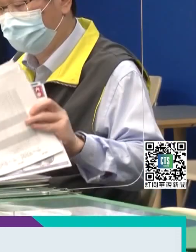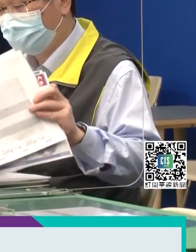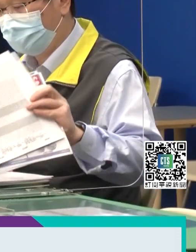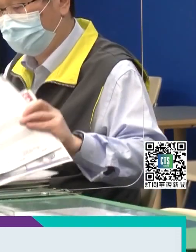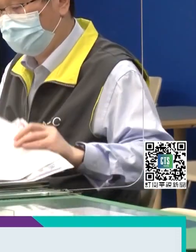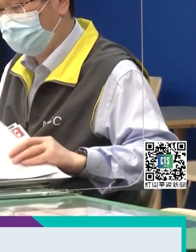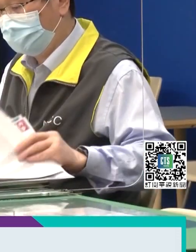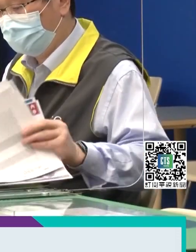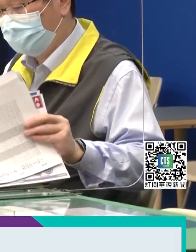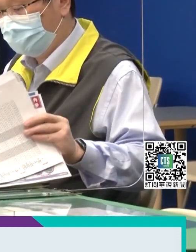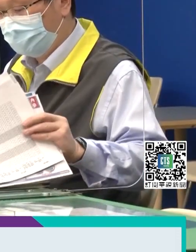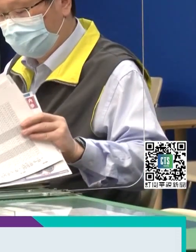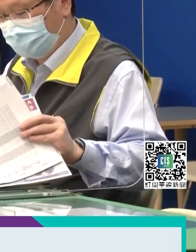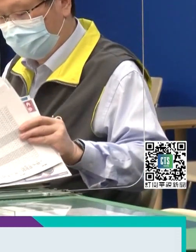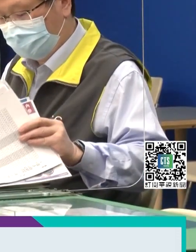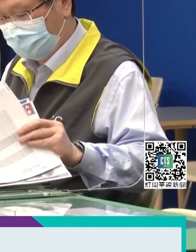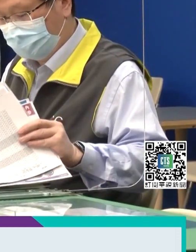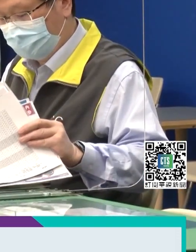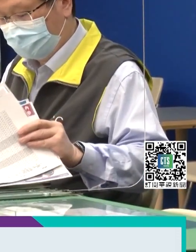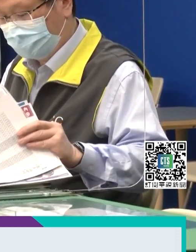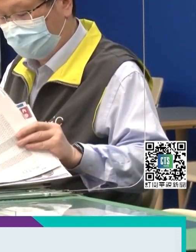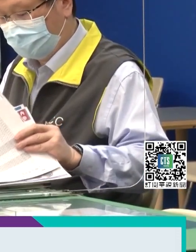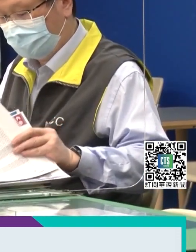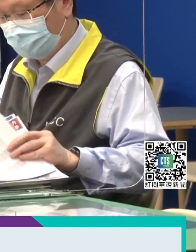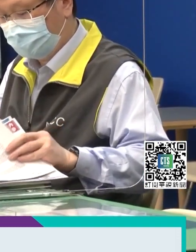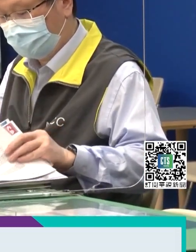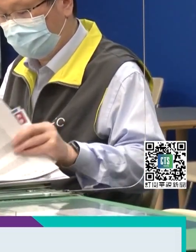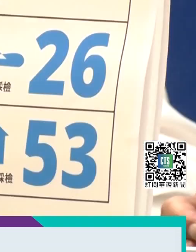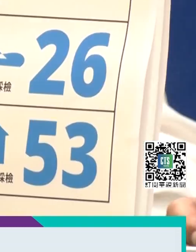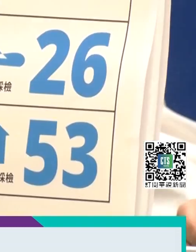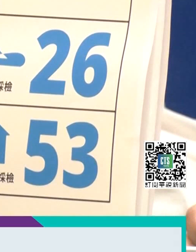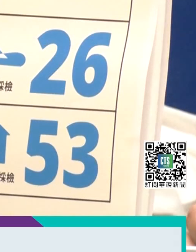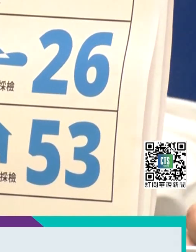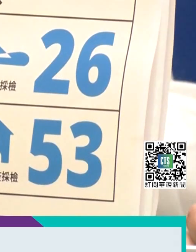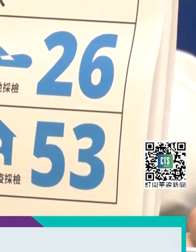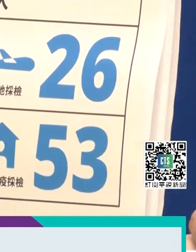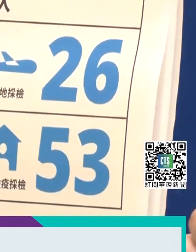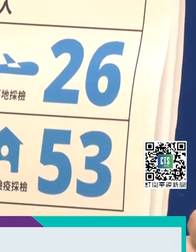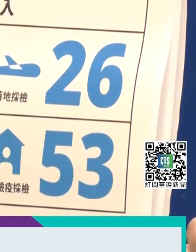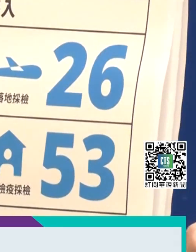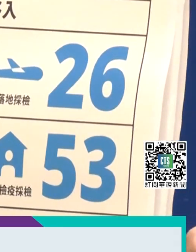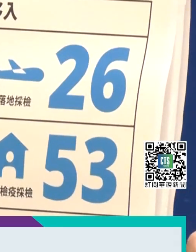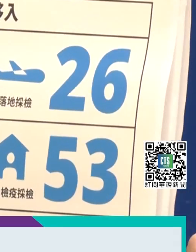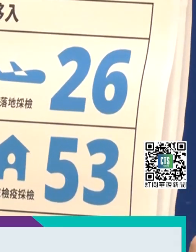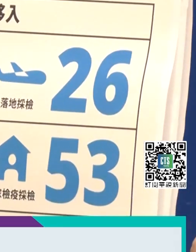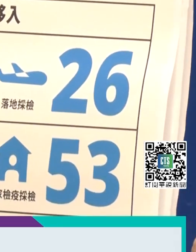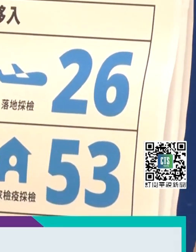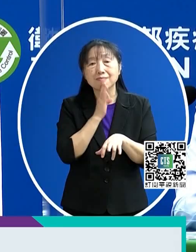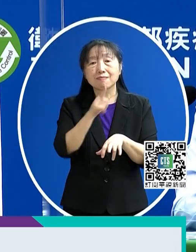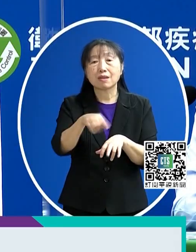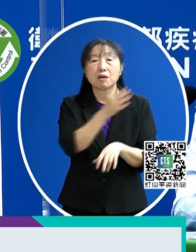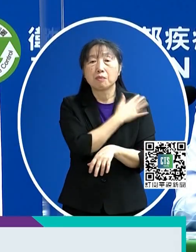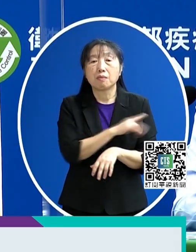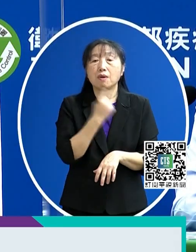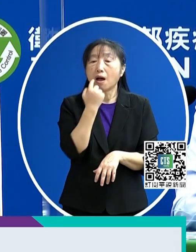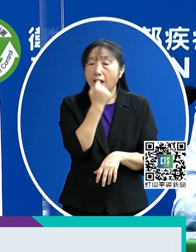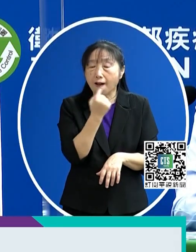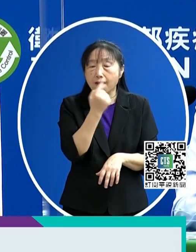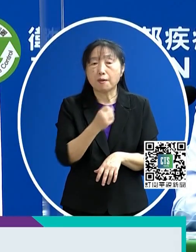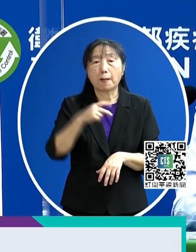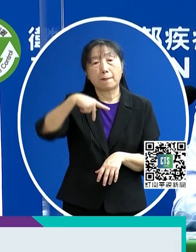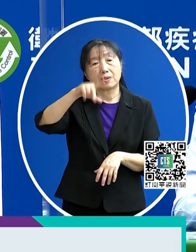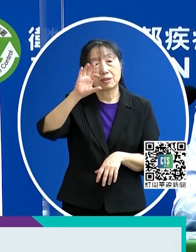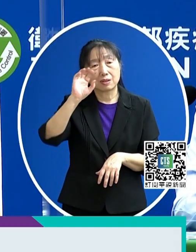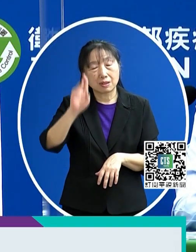专案就有一个泡泡的形态来办理，因为反正进来都要筛嘛，那口水筛或皮下筛或是落